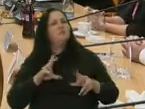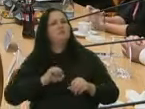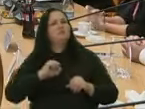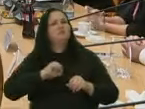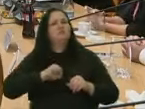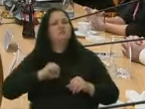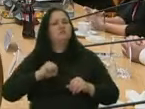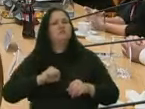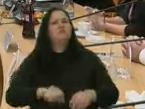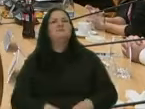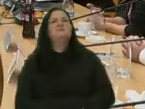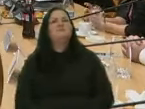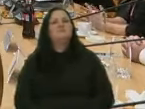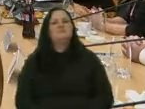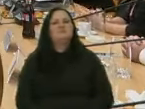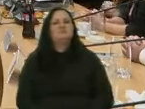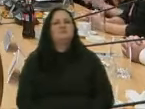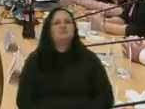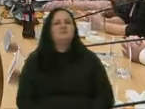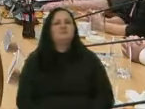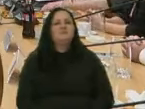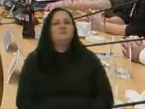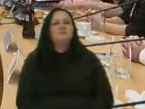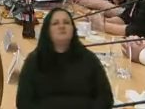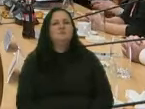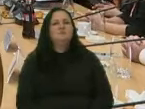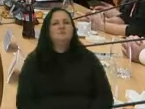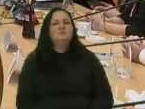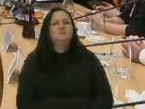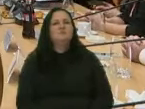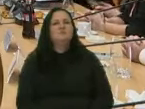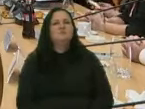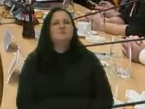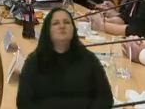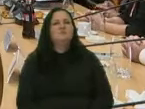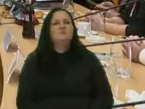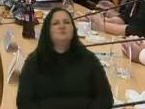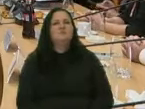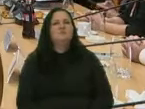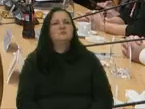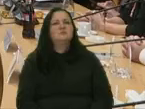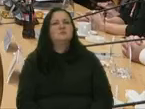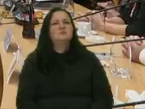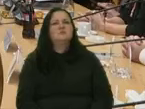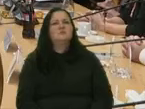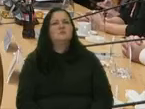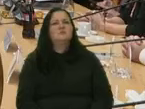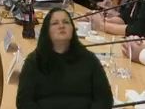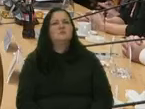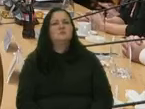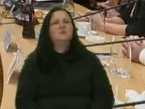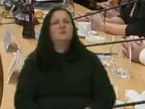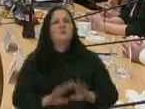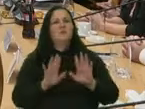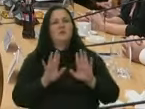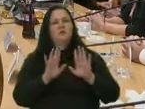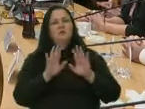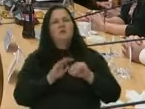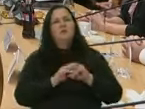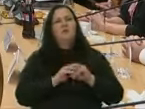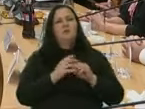nu am avut intenția de a-l folosi în sens peorativ, ci din potrivă, în sens argumentativ. Vă rog, doamna, scuzați-mă, numai să închei